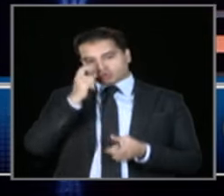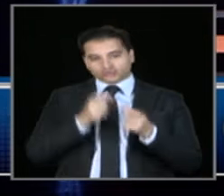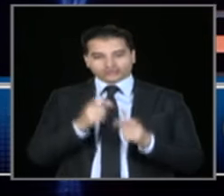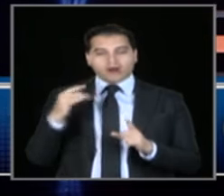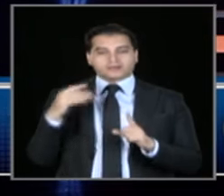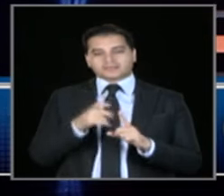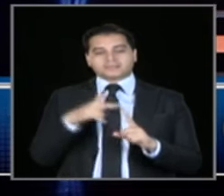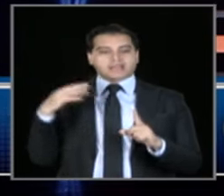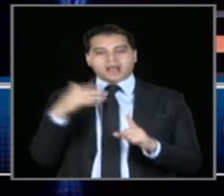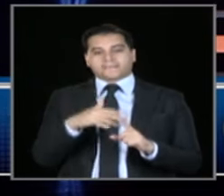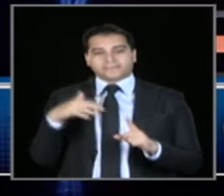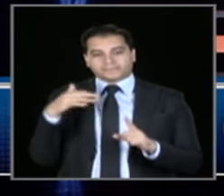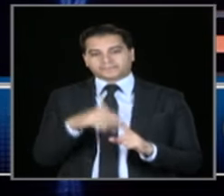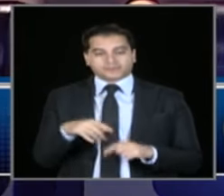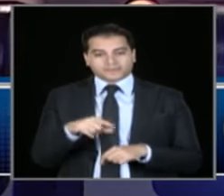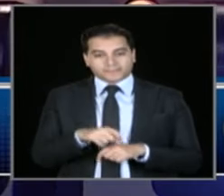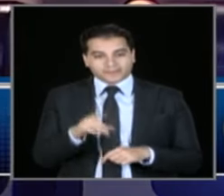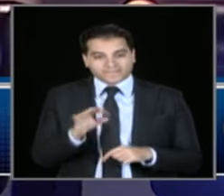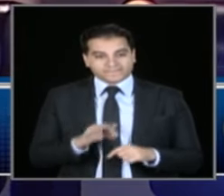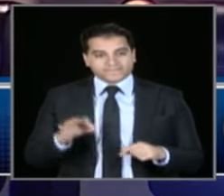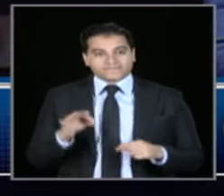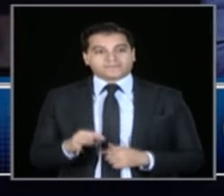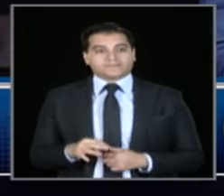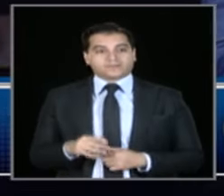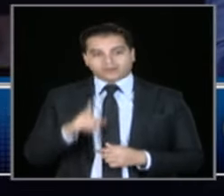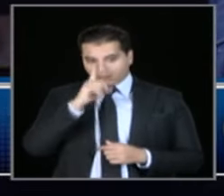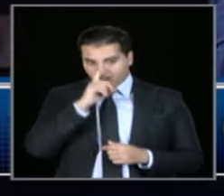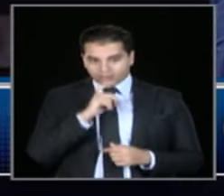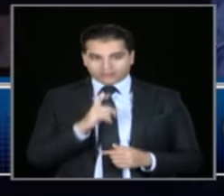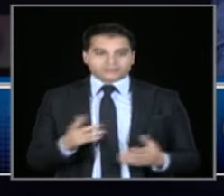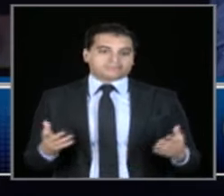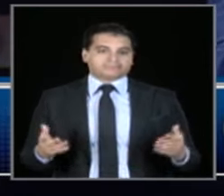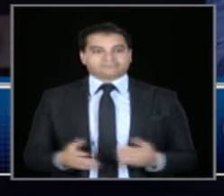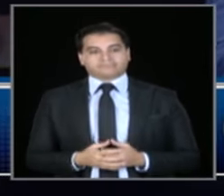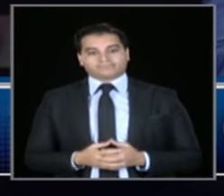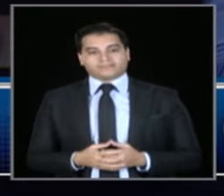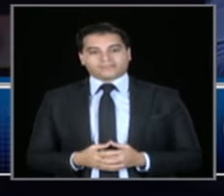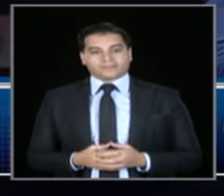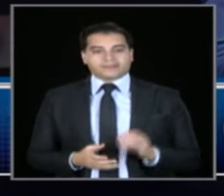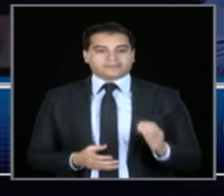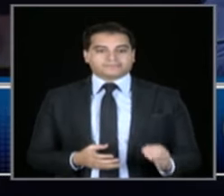زائر. إجابتك يا مارينا. قطر. قطر